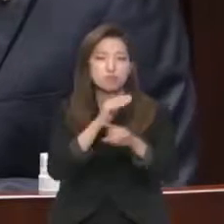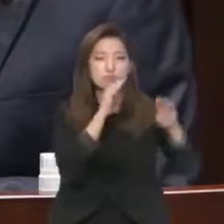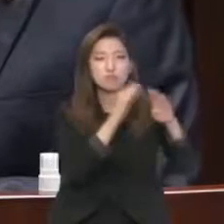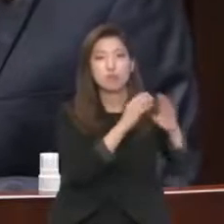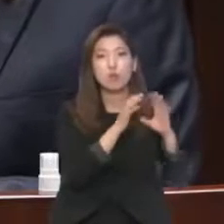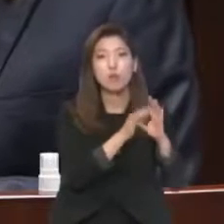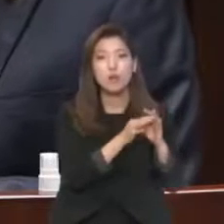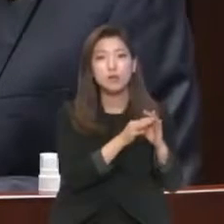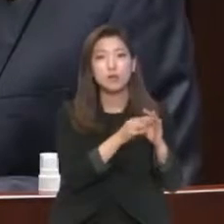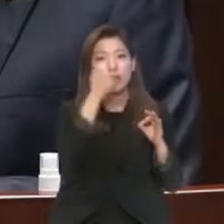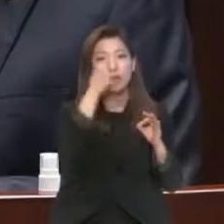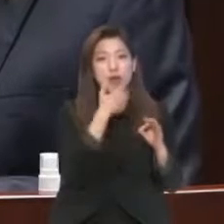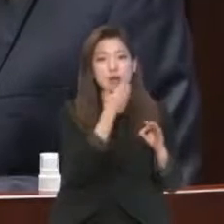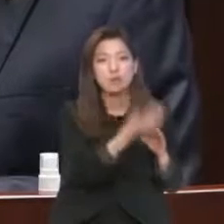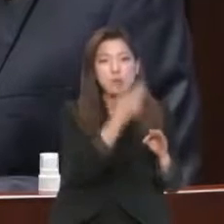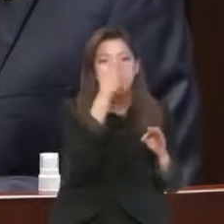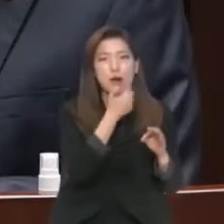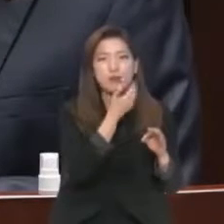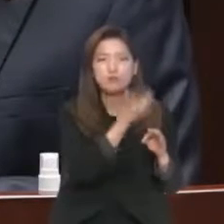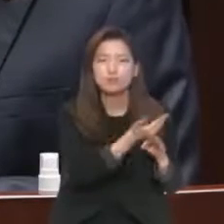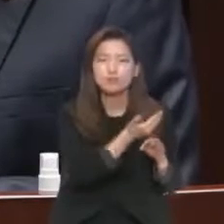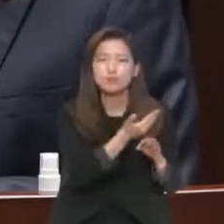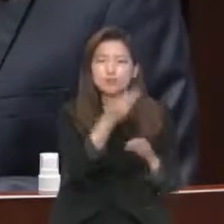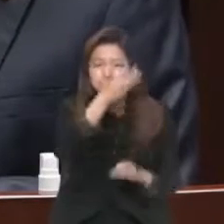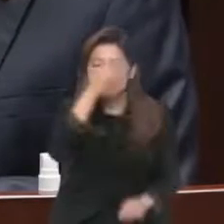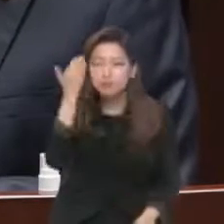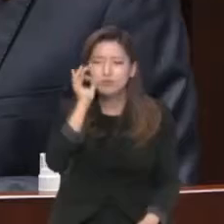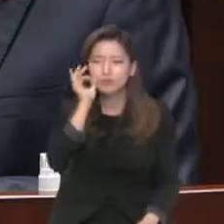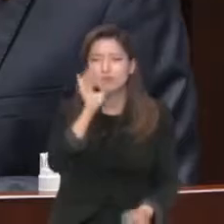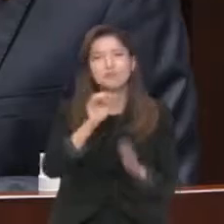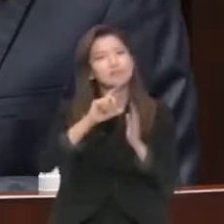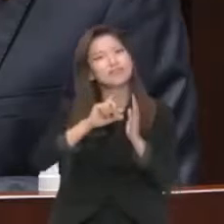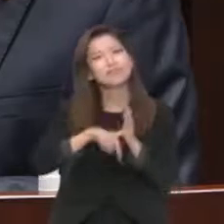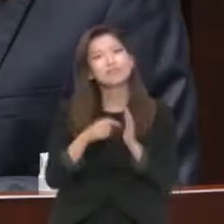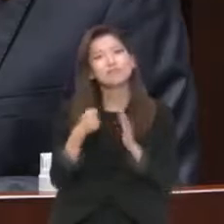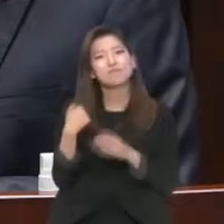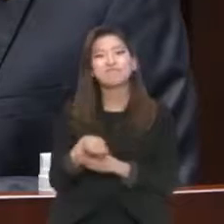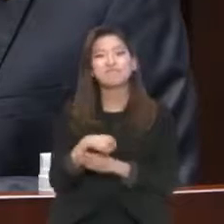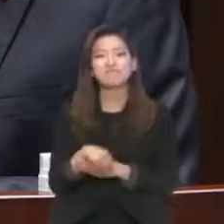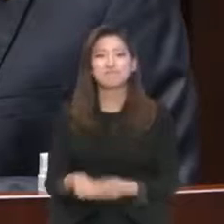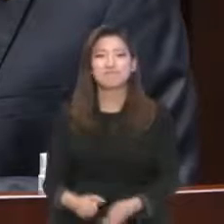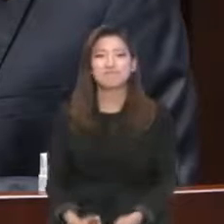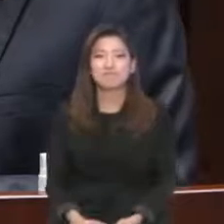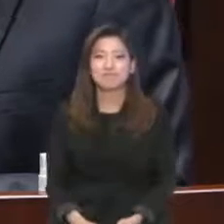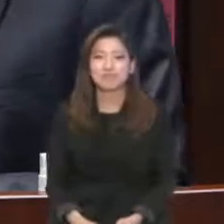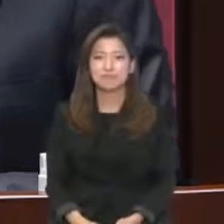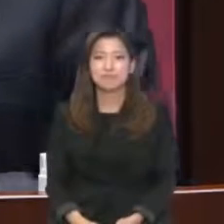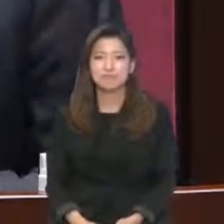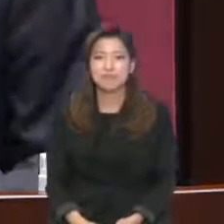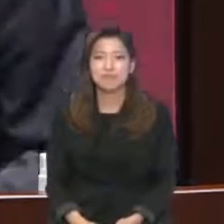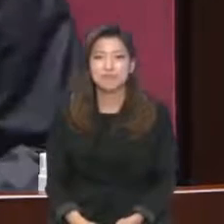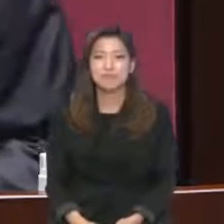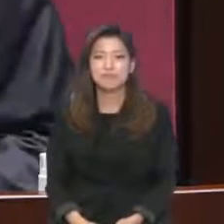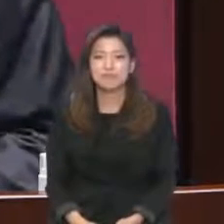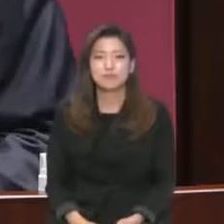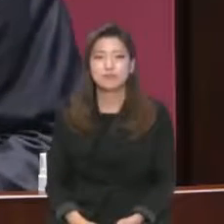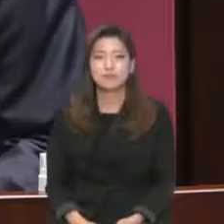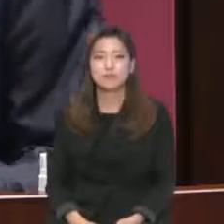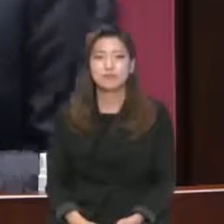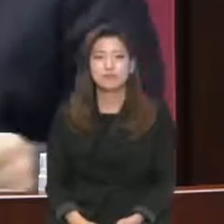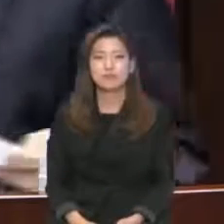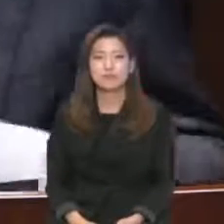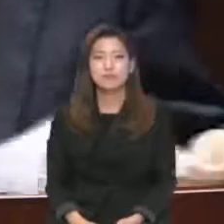신뢰성을 얻는다고 생각하는데 어떻게 생각하십니까? 유엔이나 뭐 등등 그